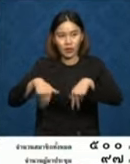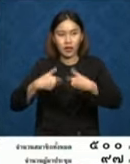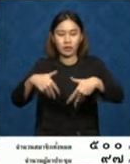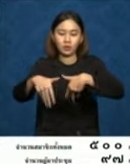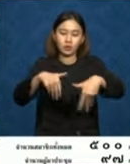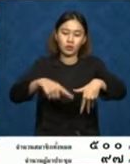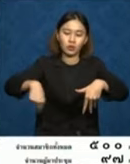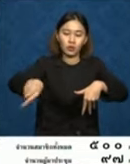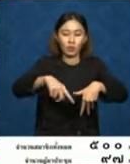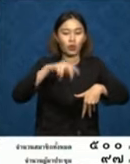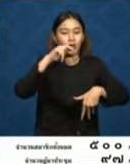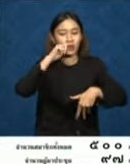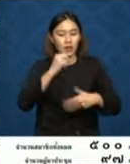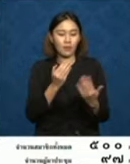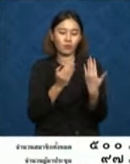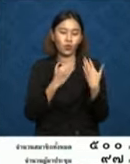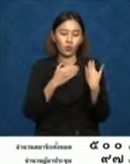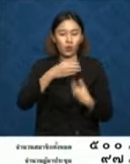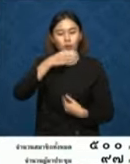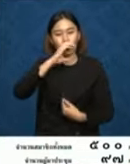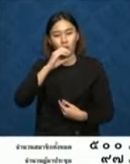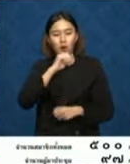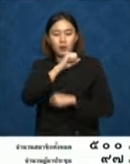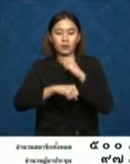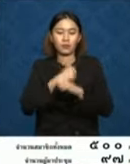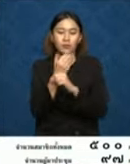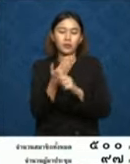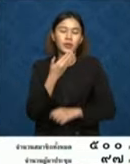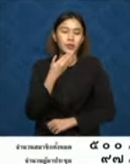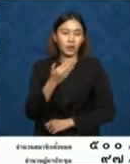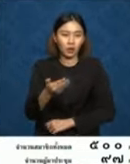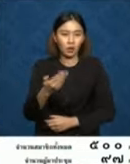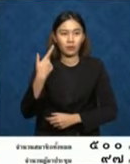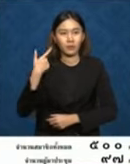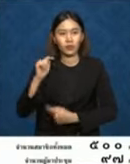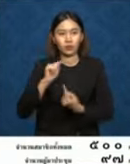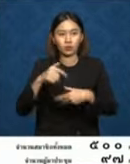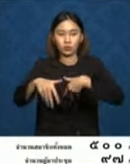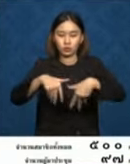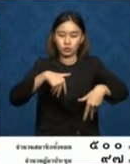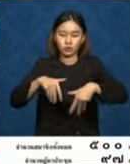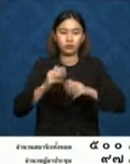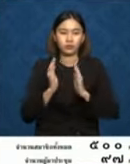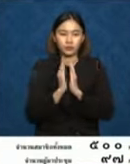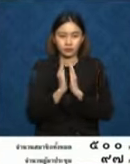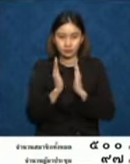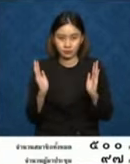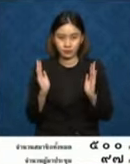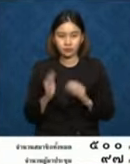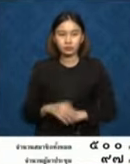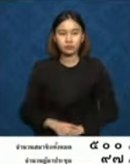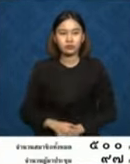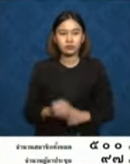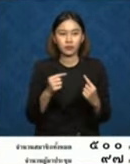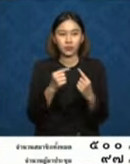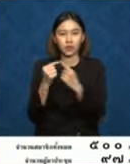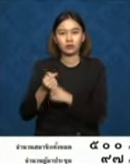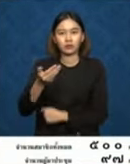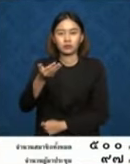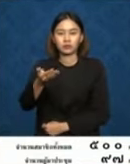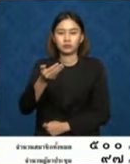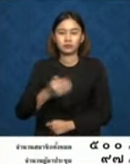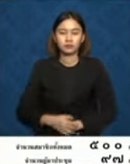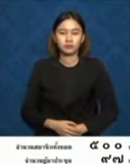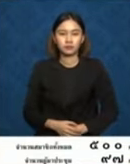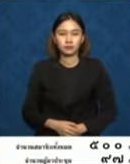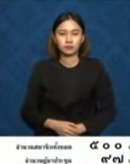องนะคะได้มีน้ำกินน้ำใช้เพียงพอตลอดทั้งปีจะเป็นประโยชน์ต่อพ่อแม่พี่น้องมากค่ะกราบขอบพระคุณค่ะ ขอบคุณครับเชิญท่านพิทักษ์เดชเด